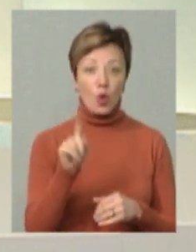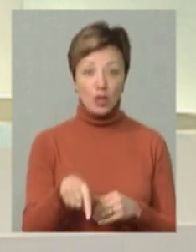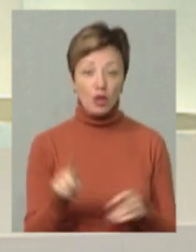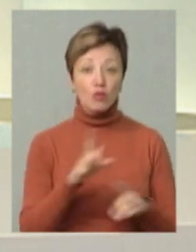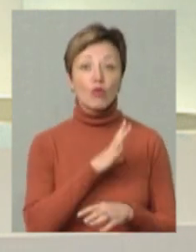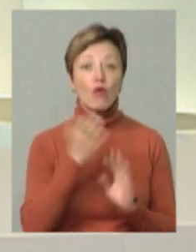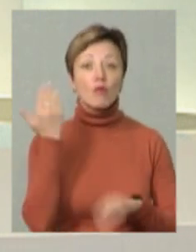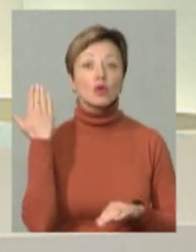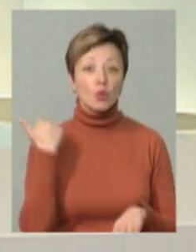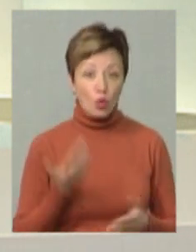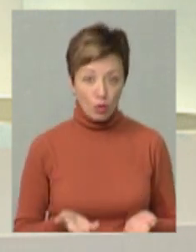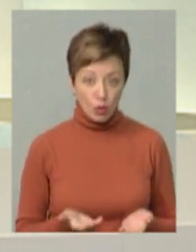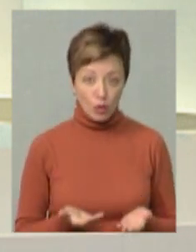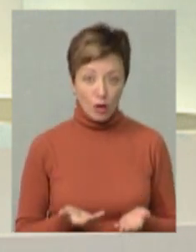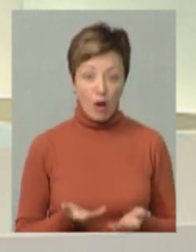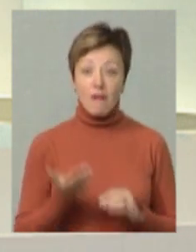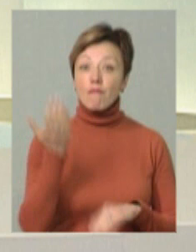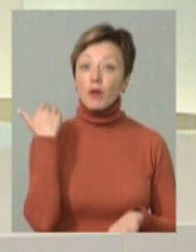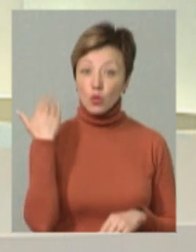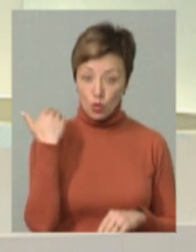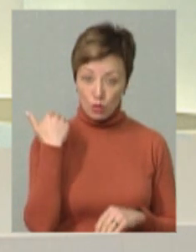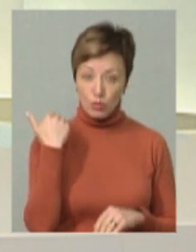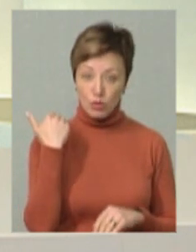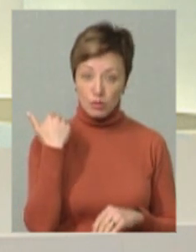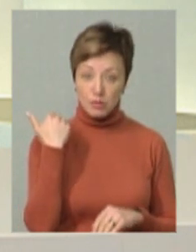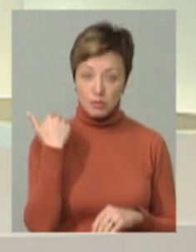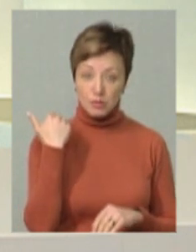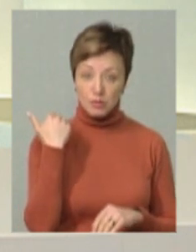що було в минулому. Бо в минулому